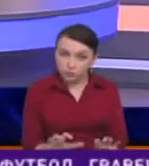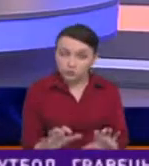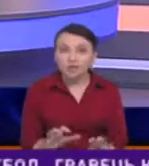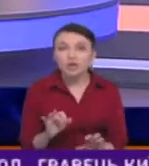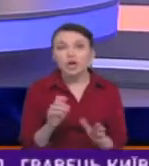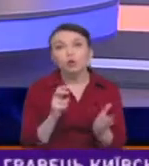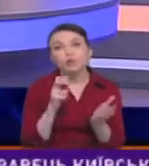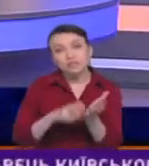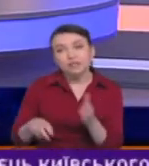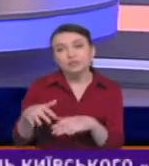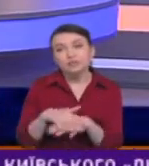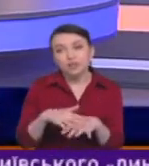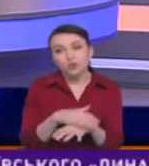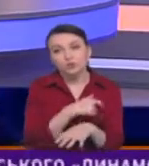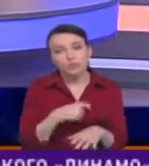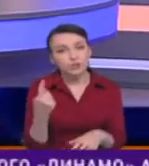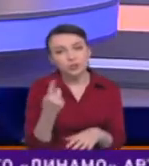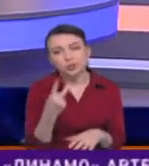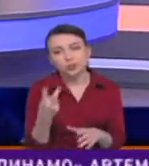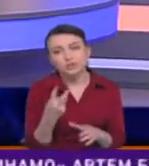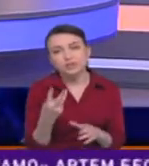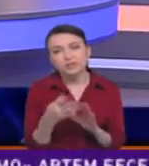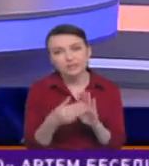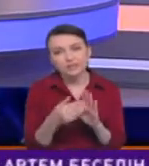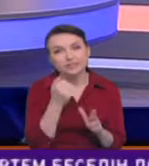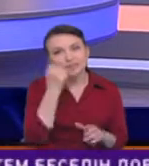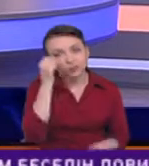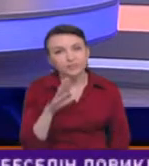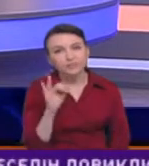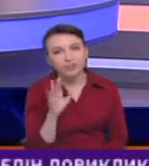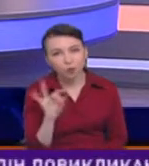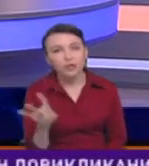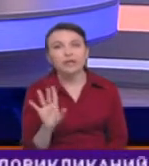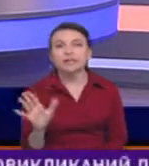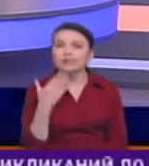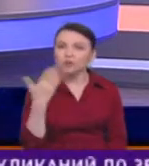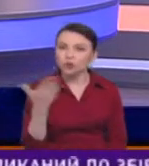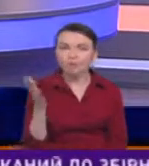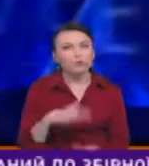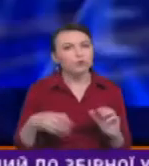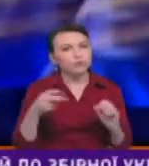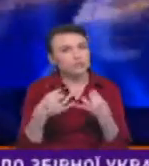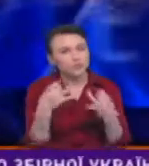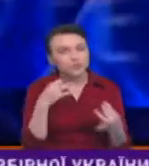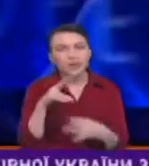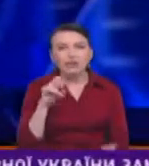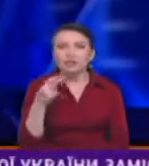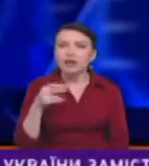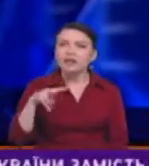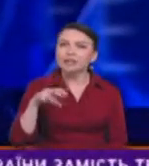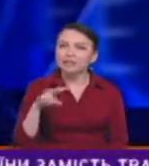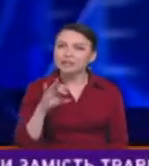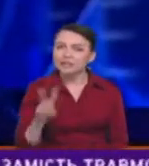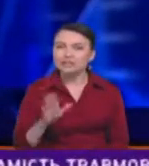у відставці народний депутат 1-го, 2-го, 3-го скликань. Дякую, пане Вікторе, вам за докладну професійну розмову. Наталя Линник, заступник